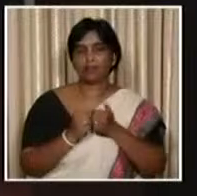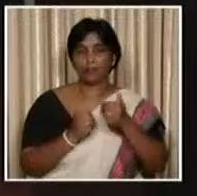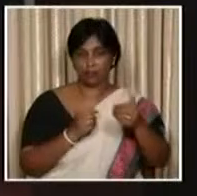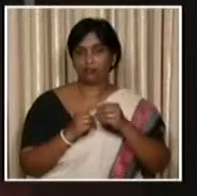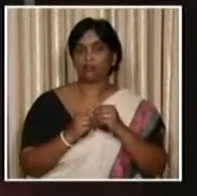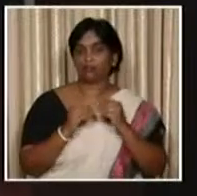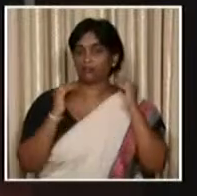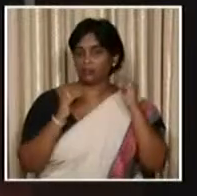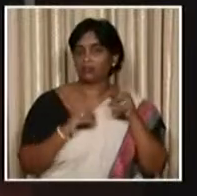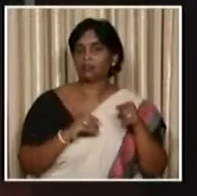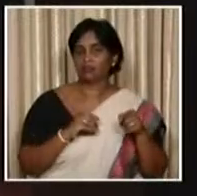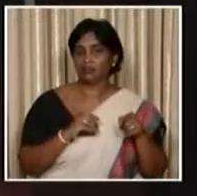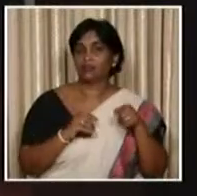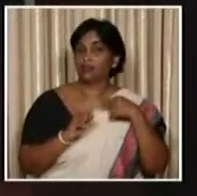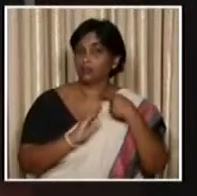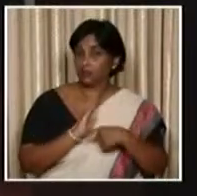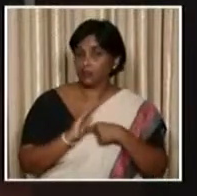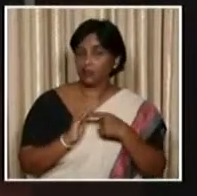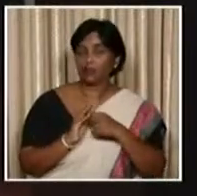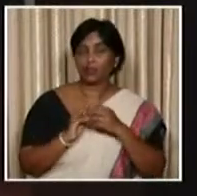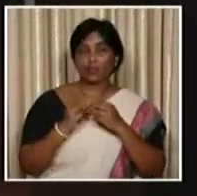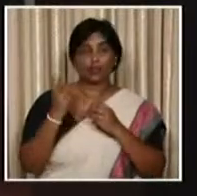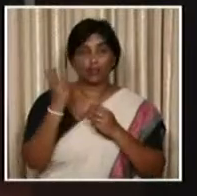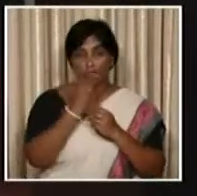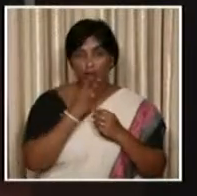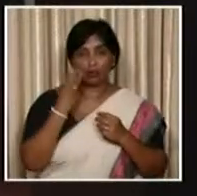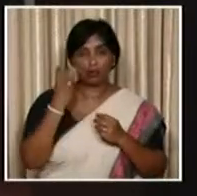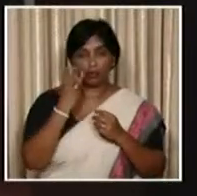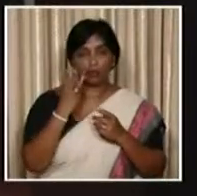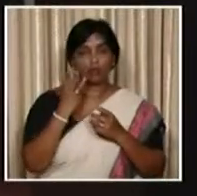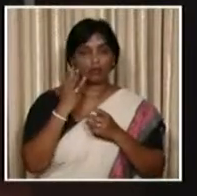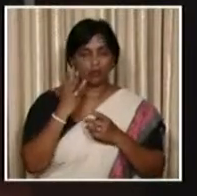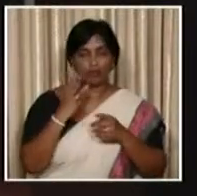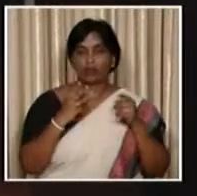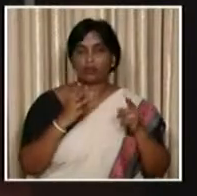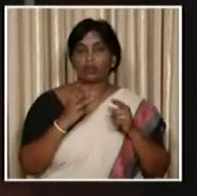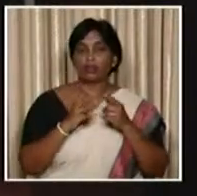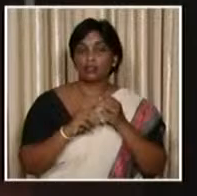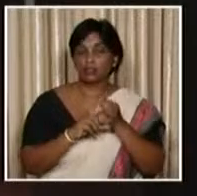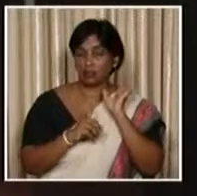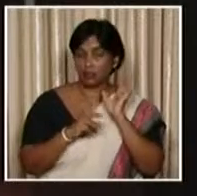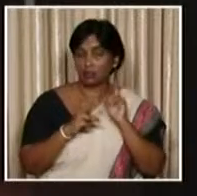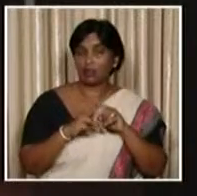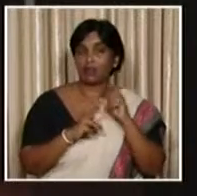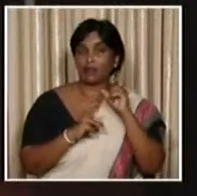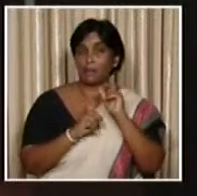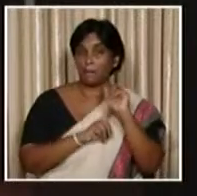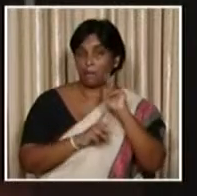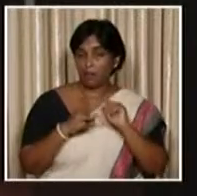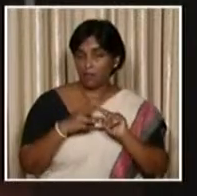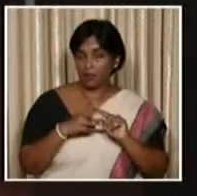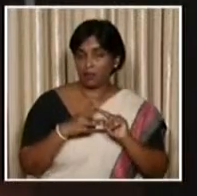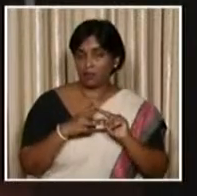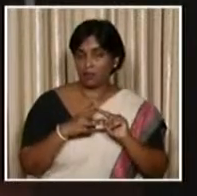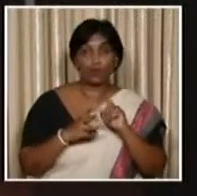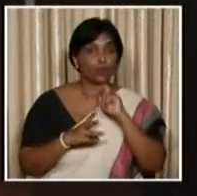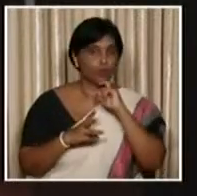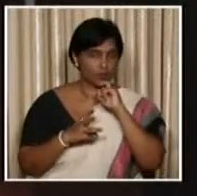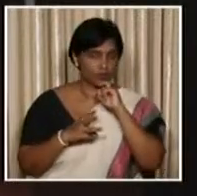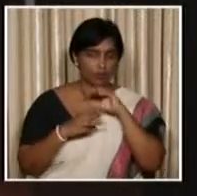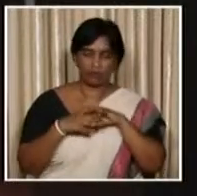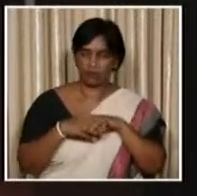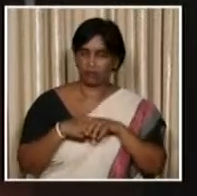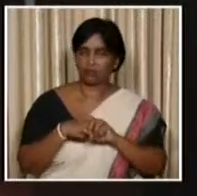executive. මේ රටේ ට්‍රයිපාටයිට් සිස්ටම් එක තුල විධායකය, ව්‍යවස්ථාදායකය,